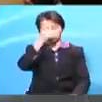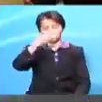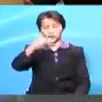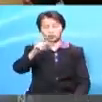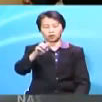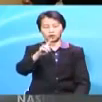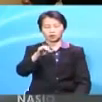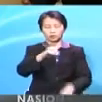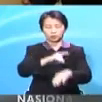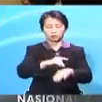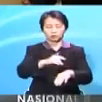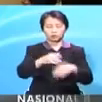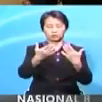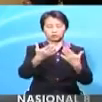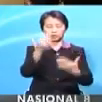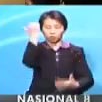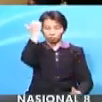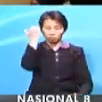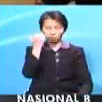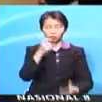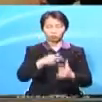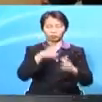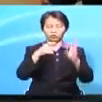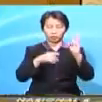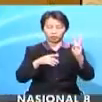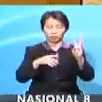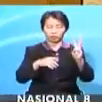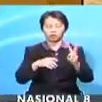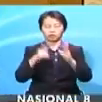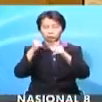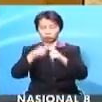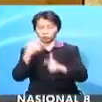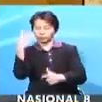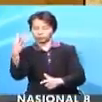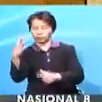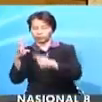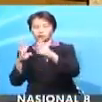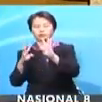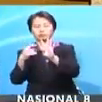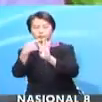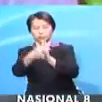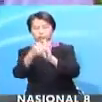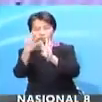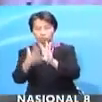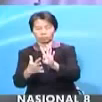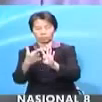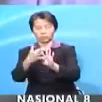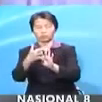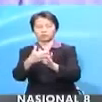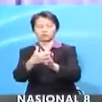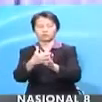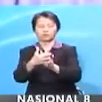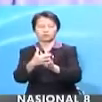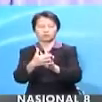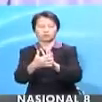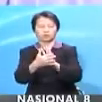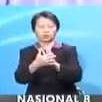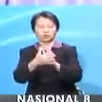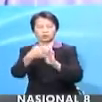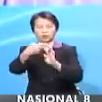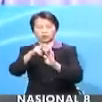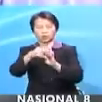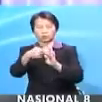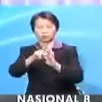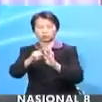Abdul Hadi di kamar Hakim Jun lalu 4 individu yaitu Mansur saat Azira Azis Abu Bakar dan